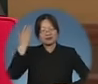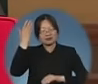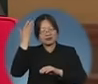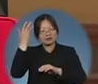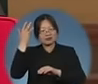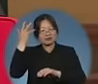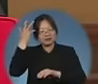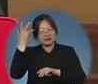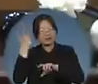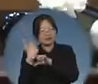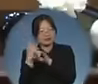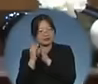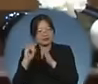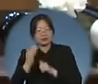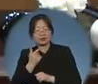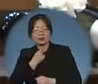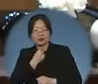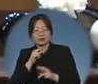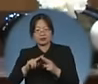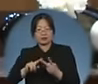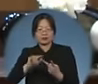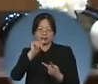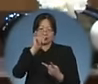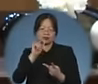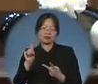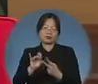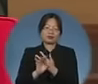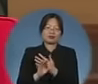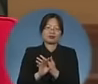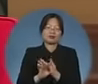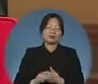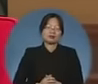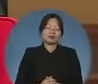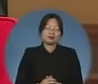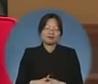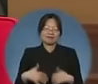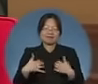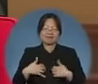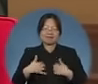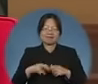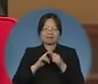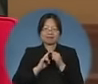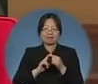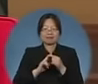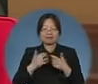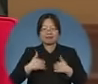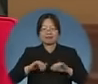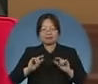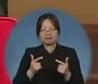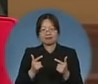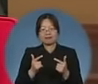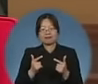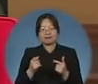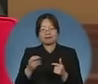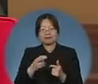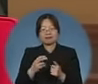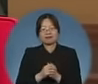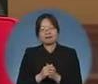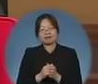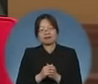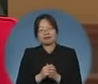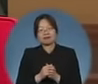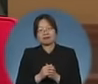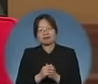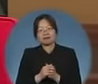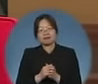하는 거는 거긴 두 가지가 있어요, 지금. 뭐냐면 즐거움과 즐겁지 않은 것과 고상한 것과